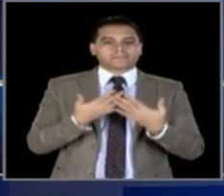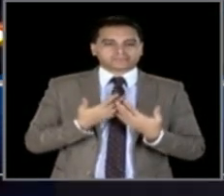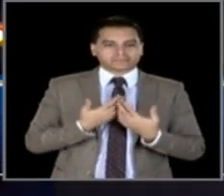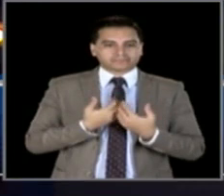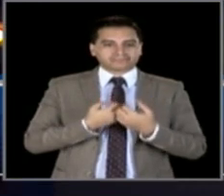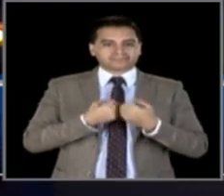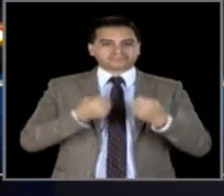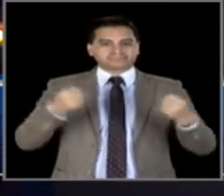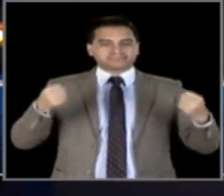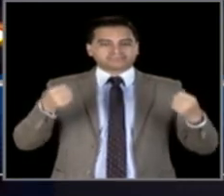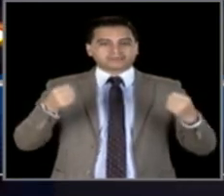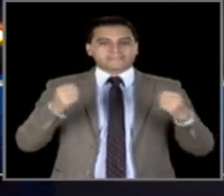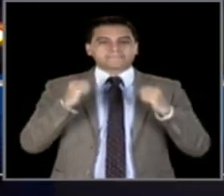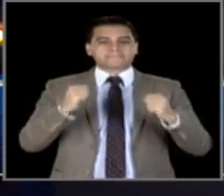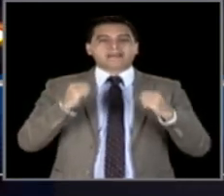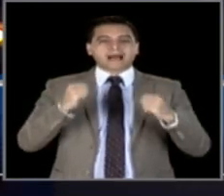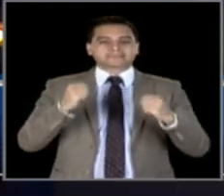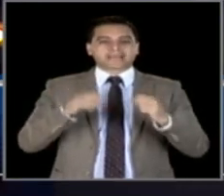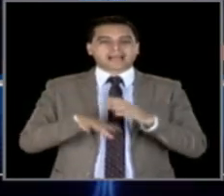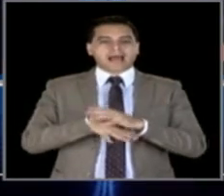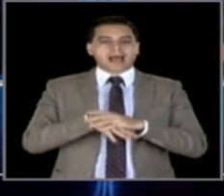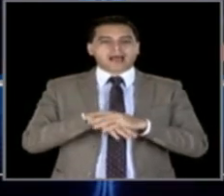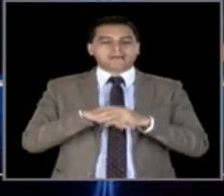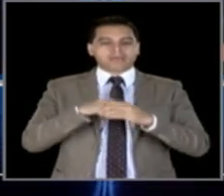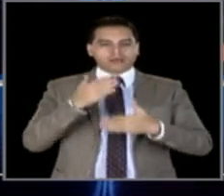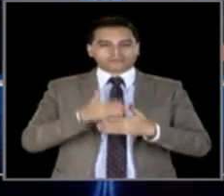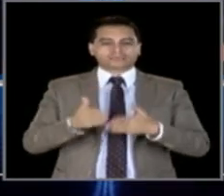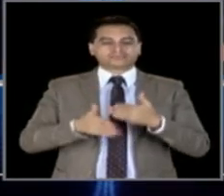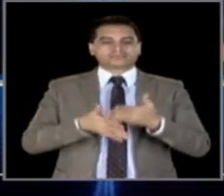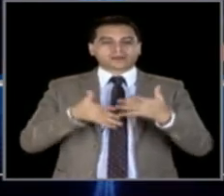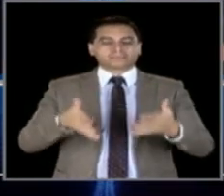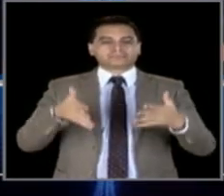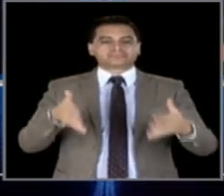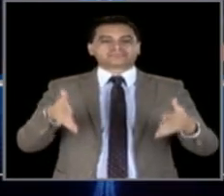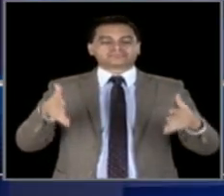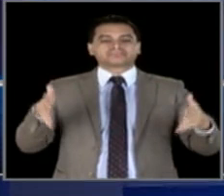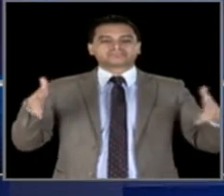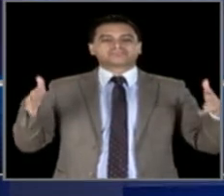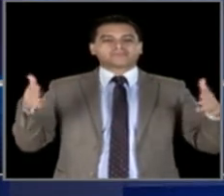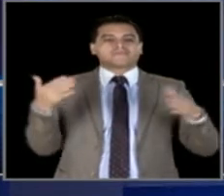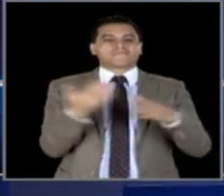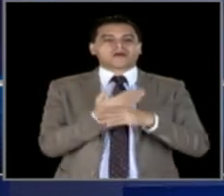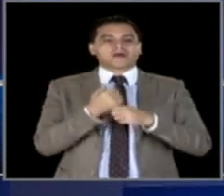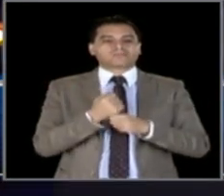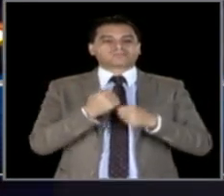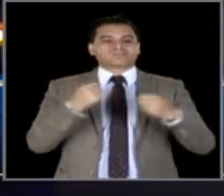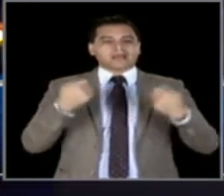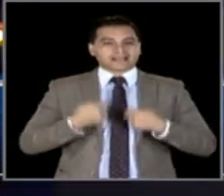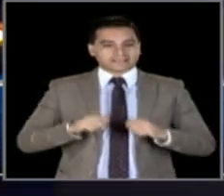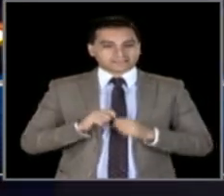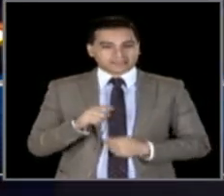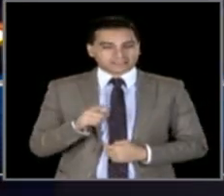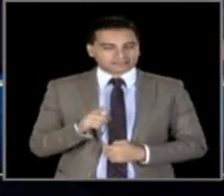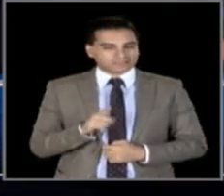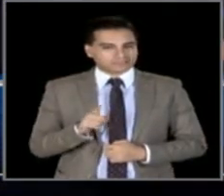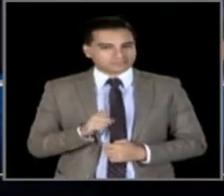كده فضلوا يكبروا لحد ما عملوا مستوطنة. إسبانيا.